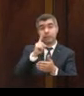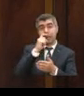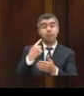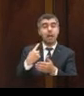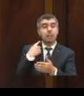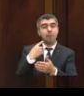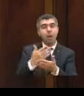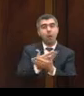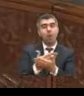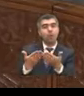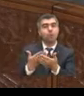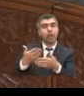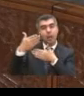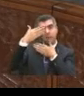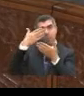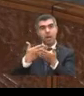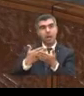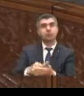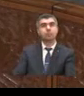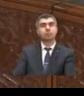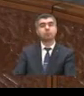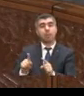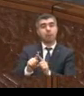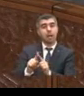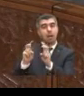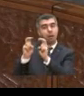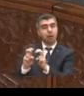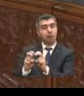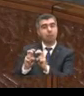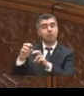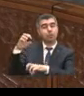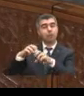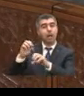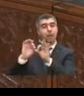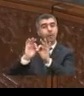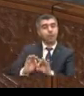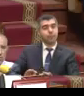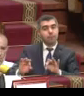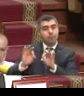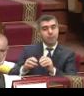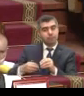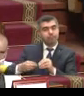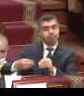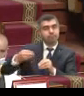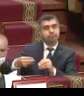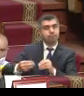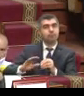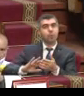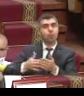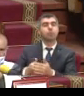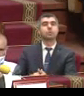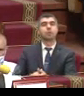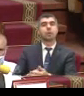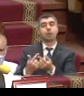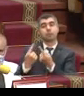التي تمر بها بلادنا، منها قلة التساقطات المطرية وعدم انتدامها وتذبذب